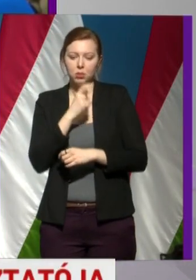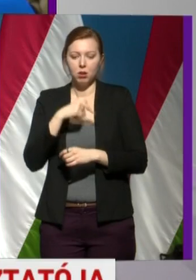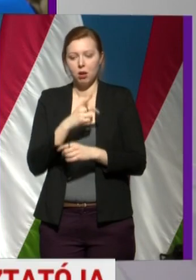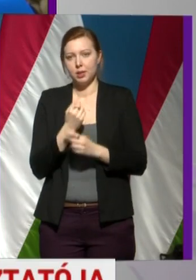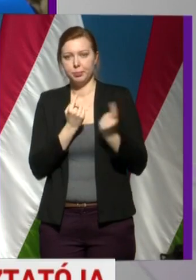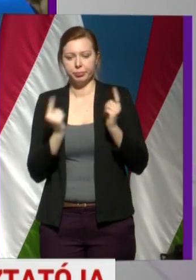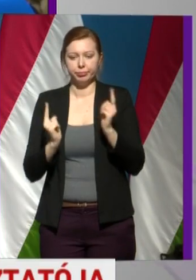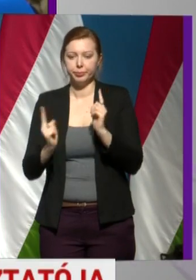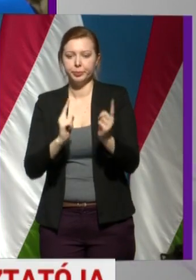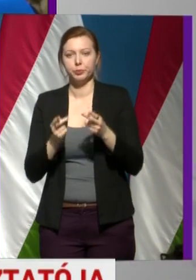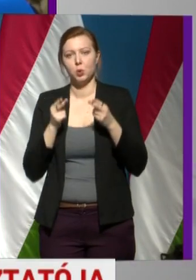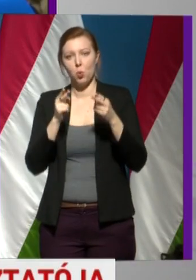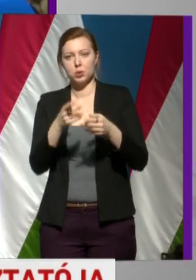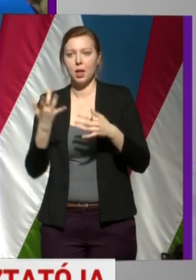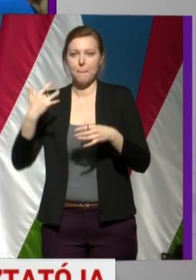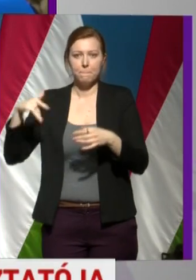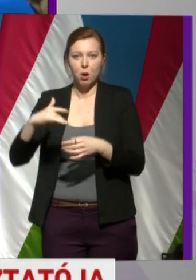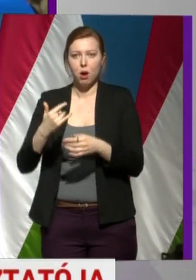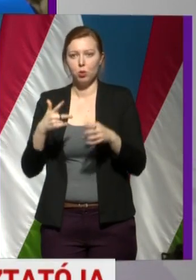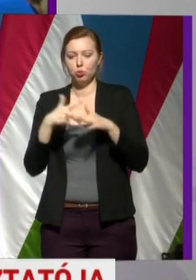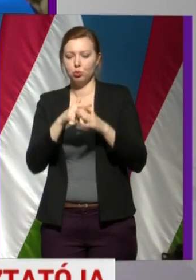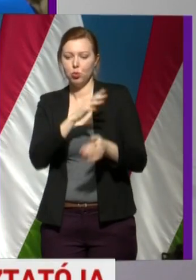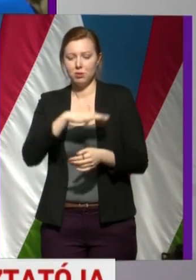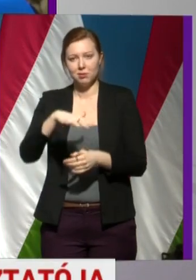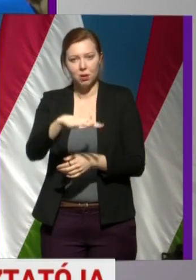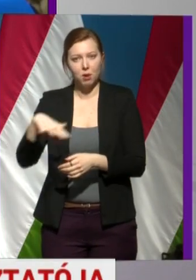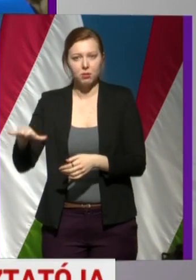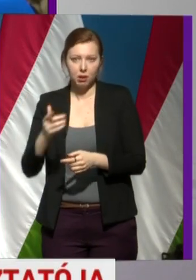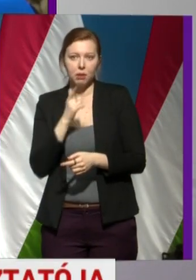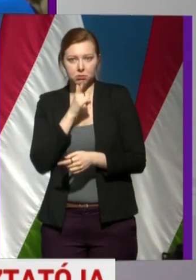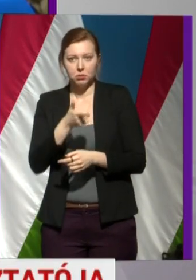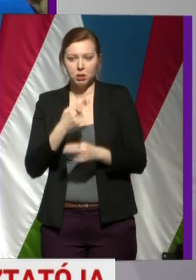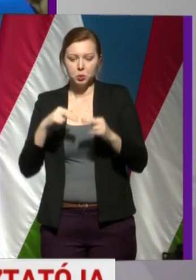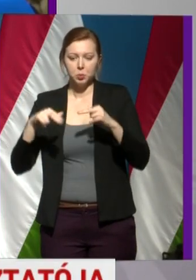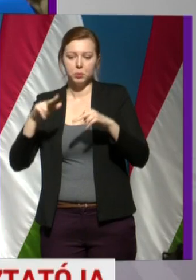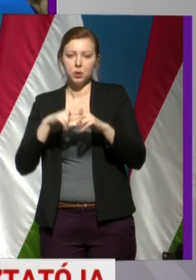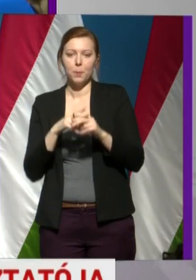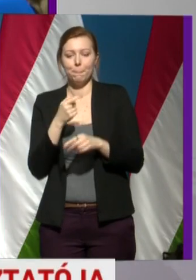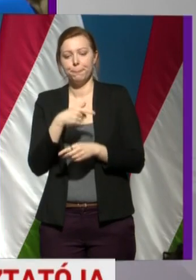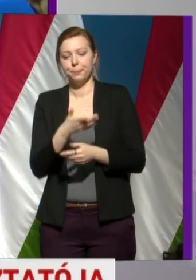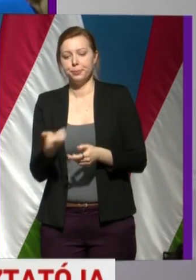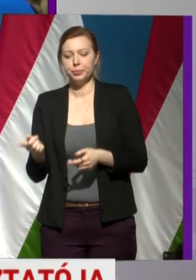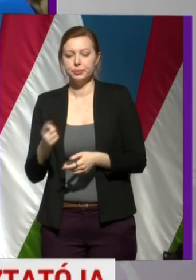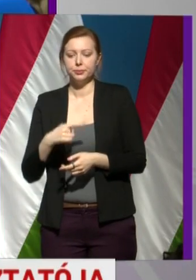az utcákon, parkokban és egyéb közterületeken, akik hát vélhetően